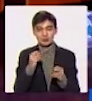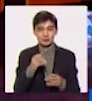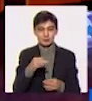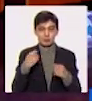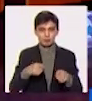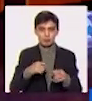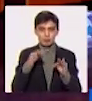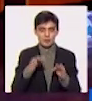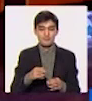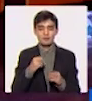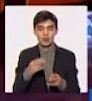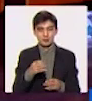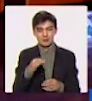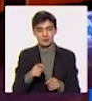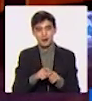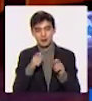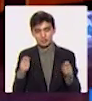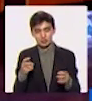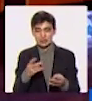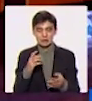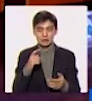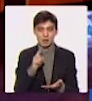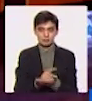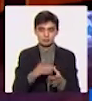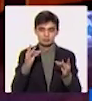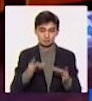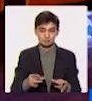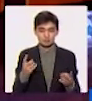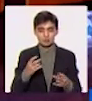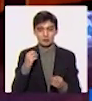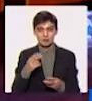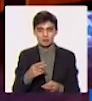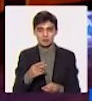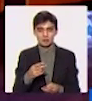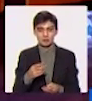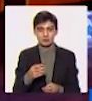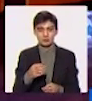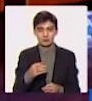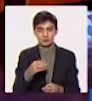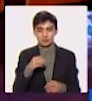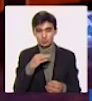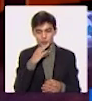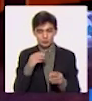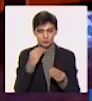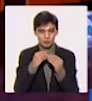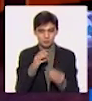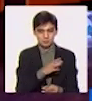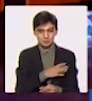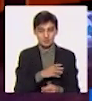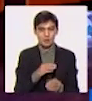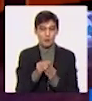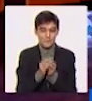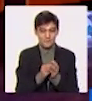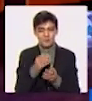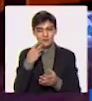продавать, да, вот в супермаркетах, в открытом виде или надо в упакованном обязательно? Ну, в любом случае, хоть какой будет продукт, пусть это будут овощи,